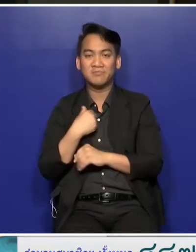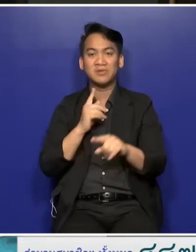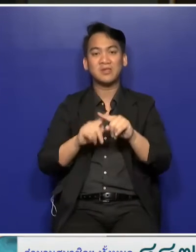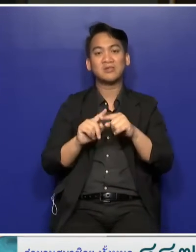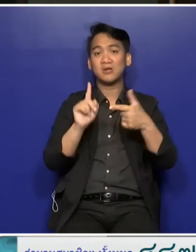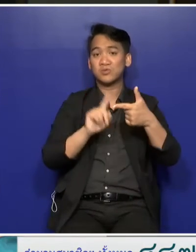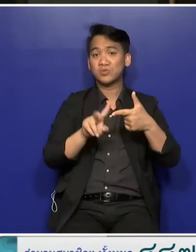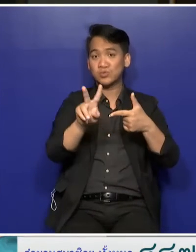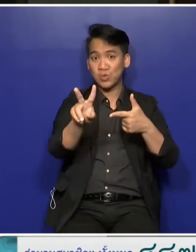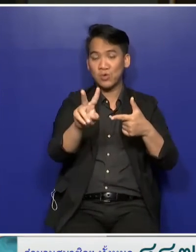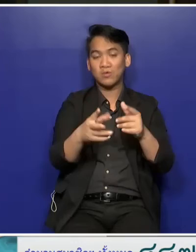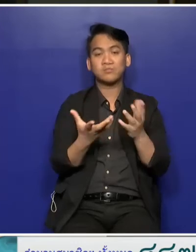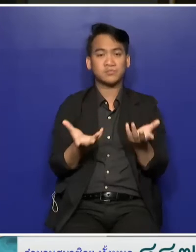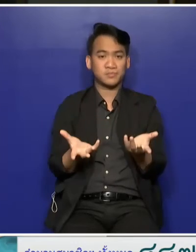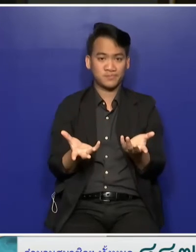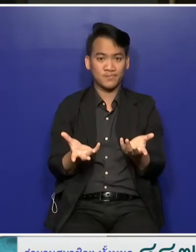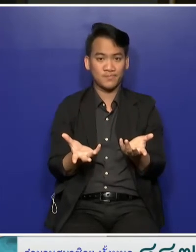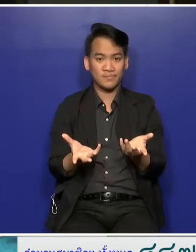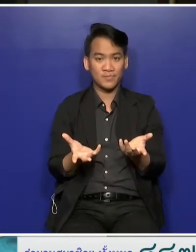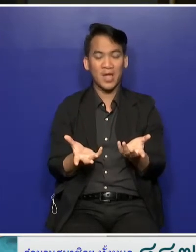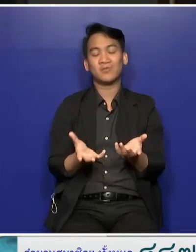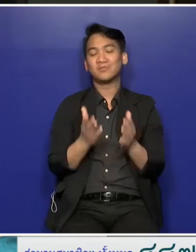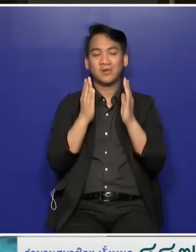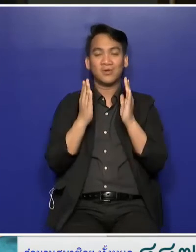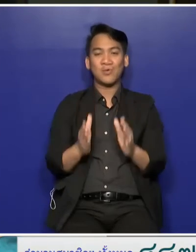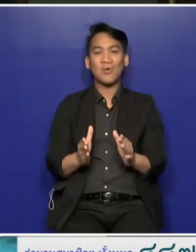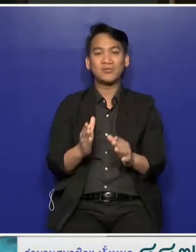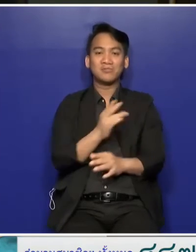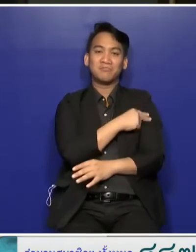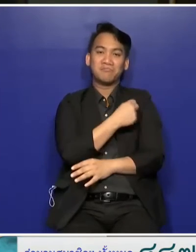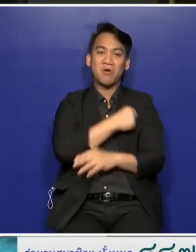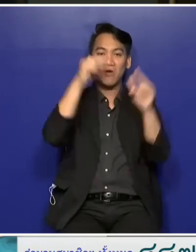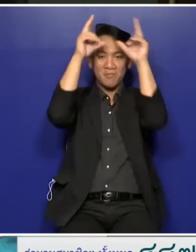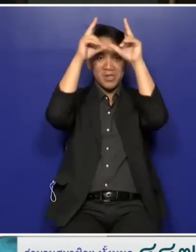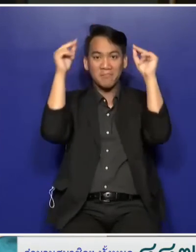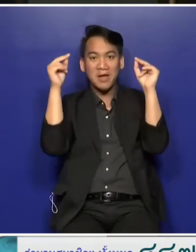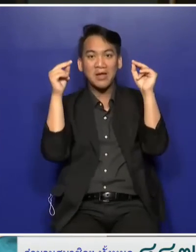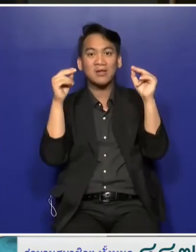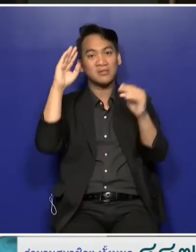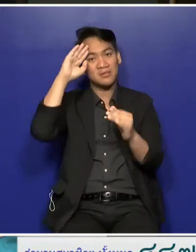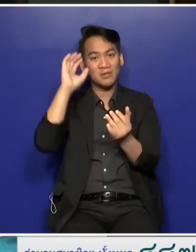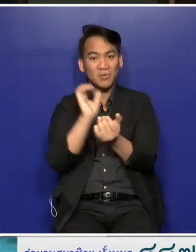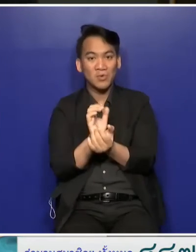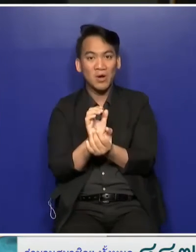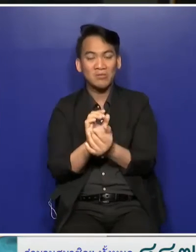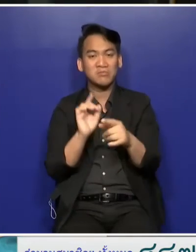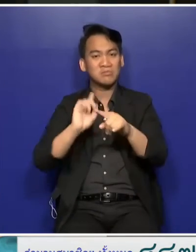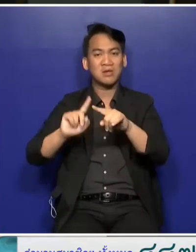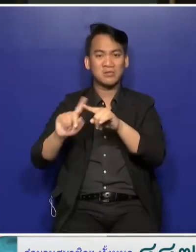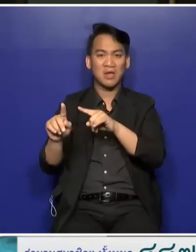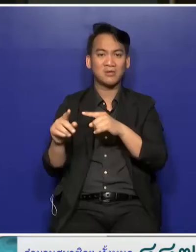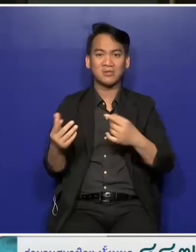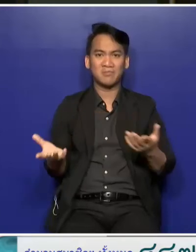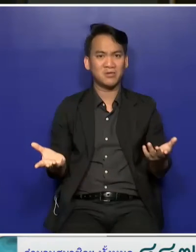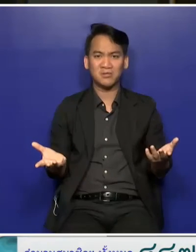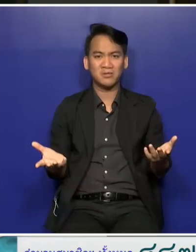anschปรไพรใการติดเชือเสียเองของหน่วยปฏิบัติเพระว่า การทวมีคนเดินทางไปตามขนทางนี่เมหน่วยทไปตงด่านไม่